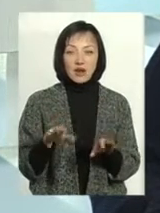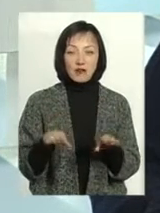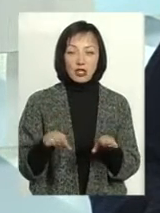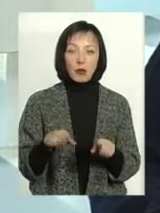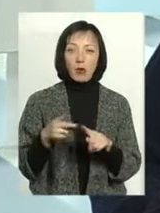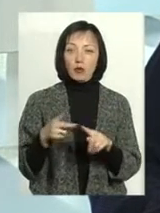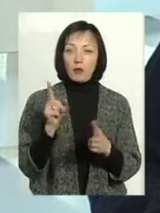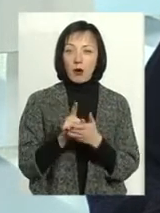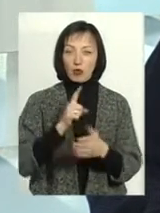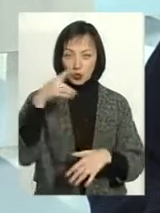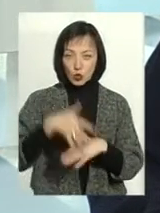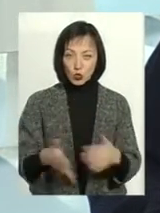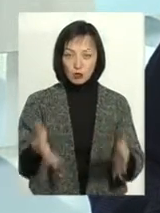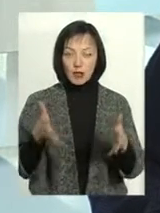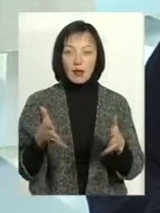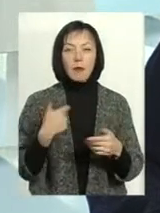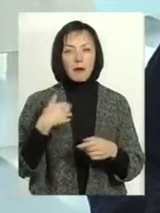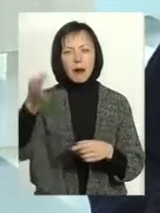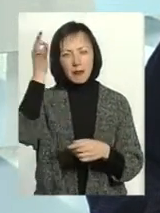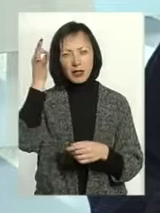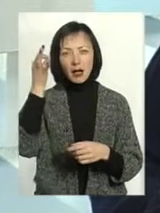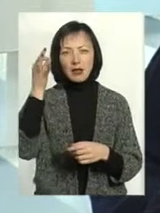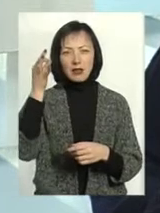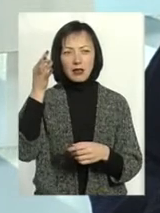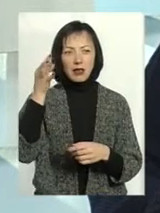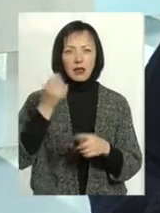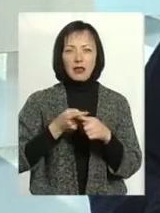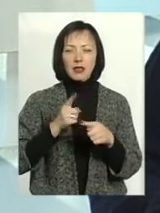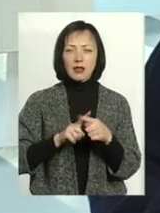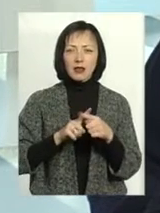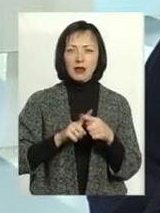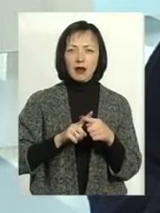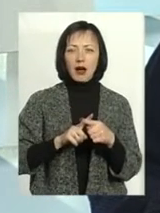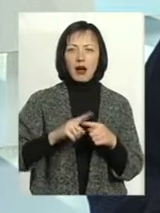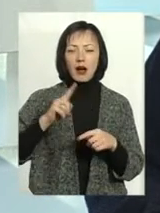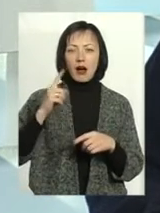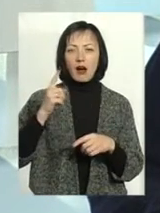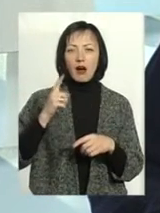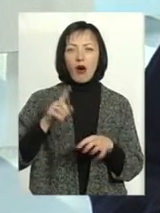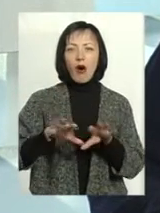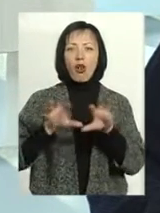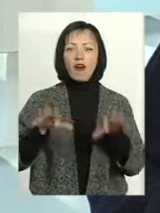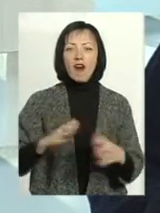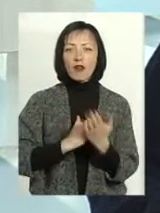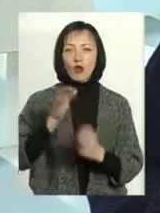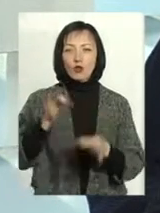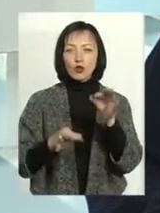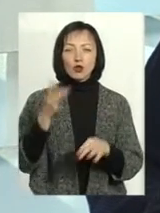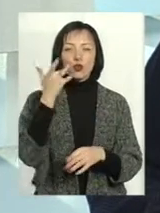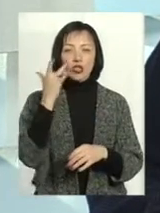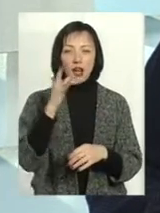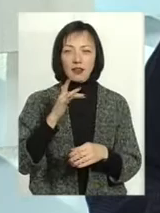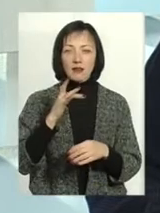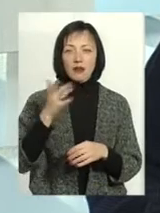він має бути зрозумілим. Ми ще пам'ятаємо, здається, Ерл Бергер це казав, голова Верховного суду Сполучених Штатів,